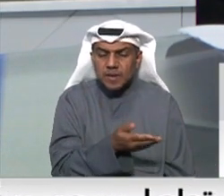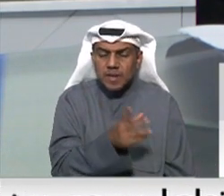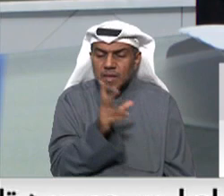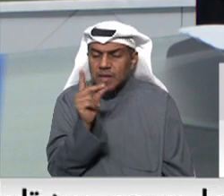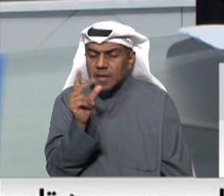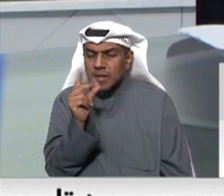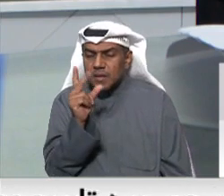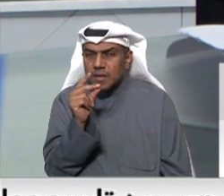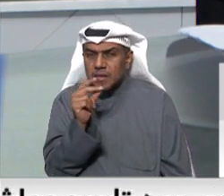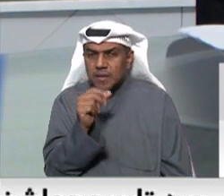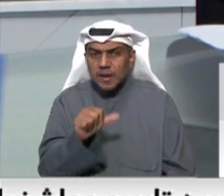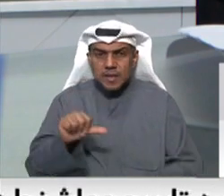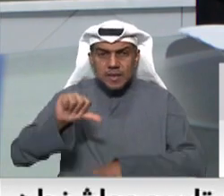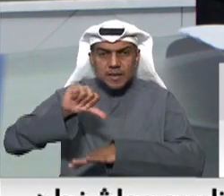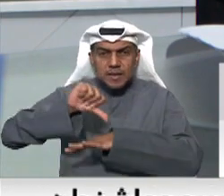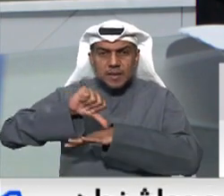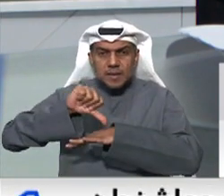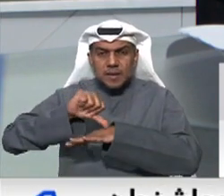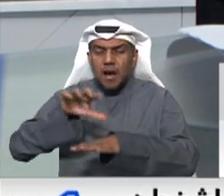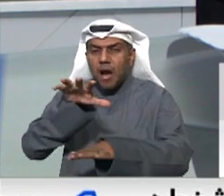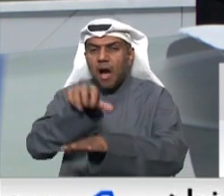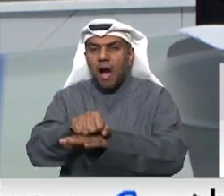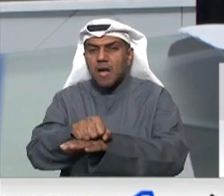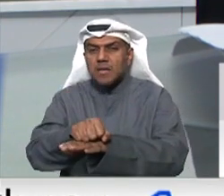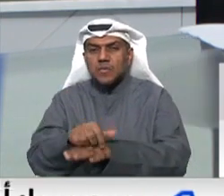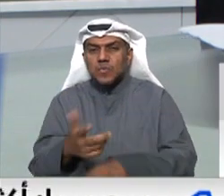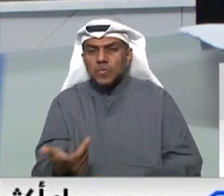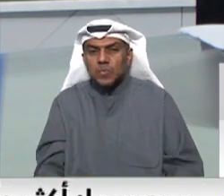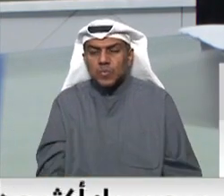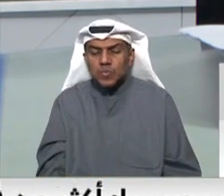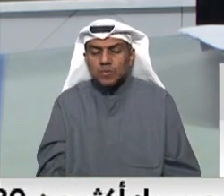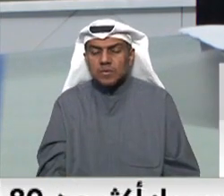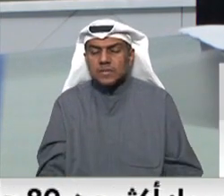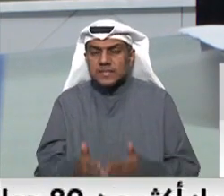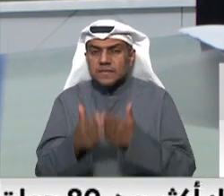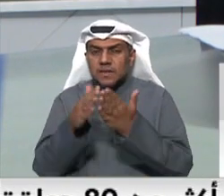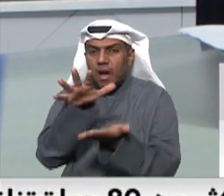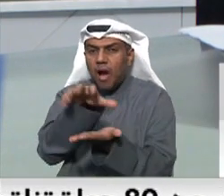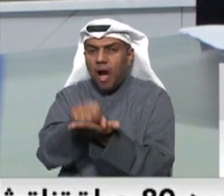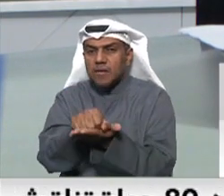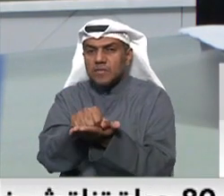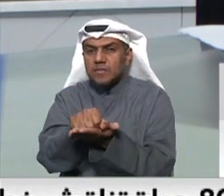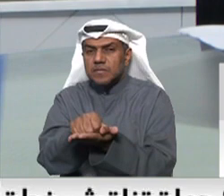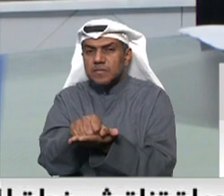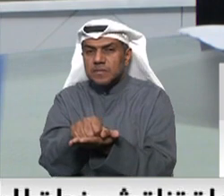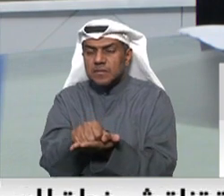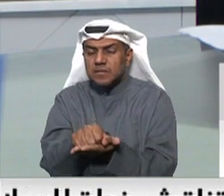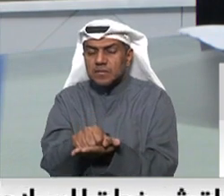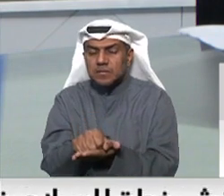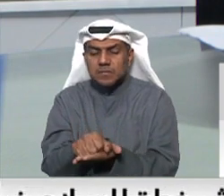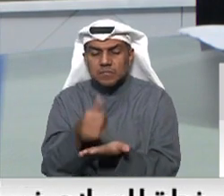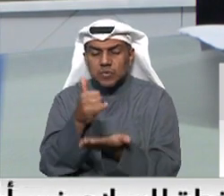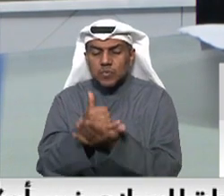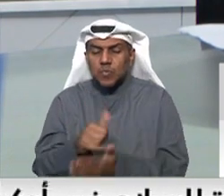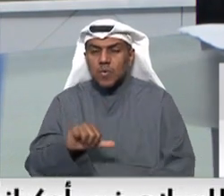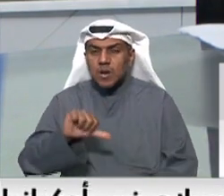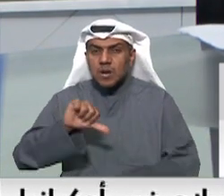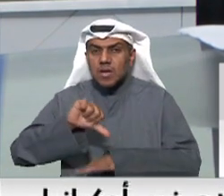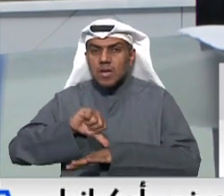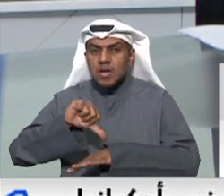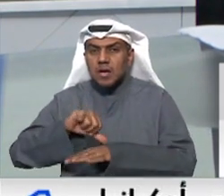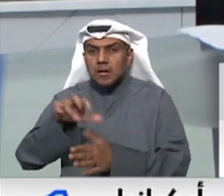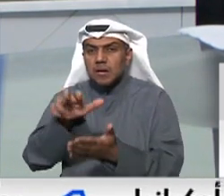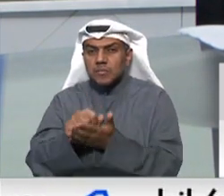باحتجاز ناقله نفط امريكيه قبل ايام خطوتان من شانه ما اشعال فتيل حرب شامله في منطقه